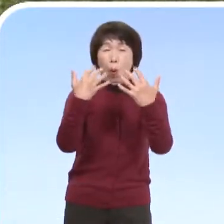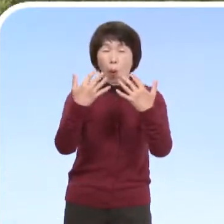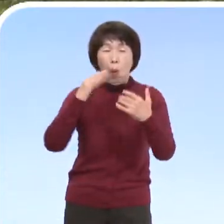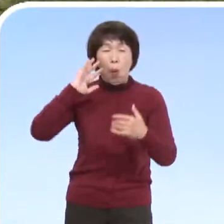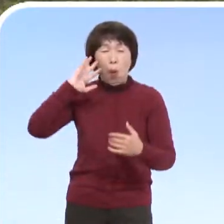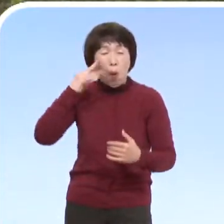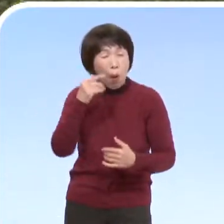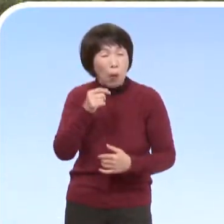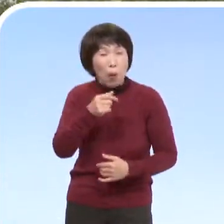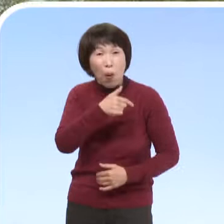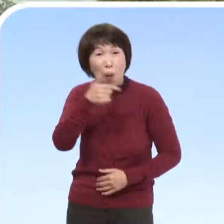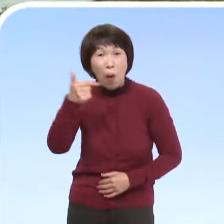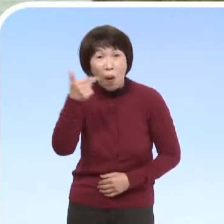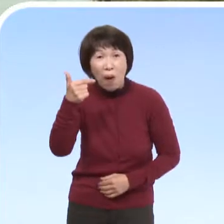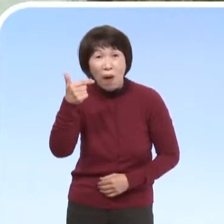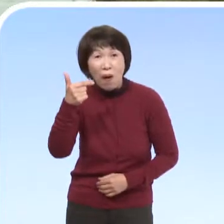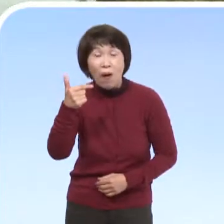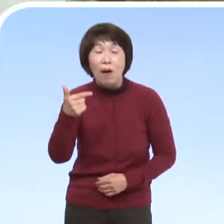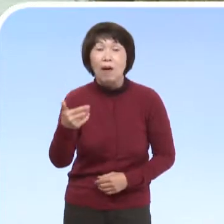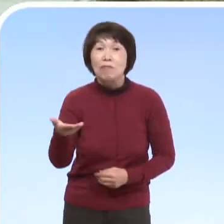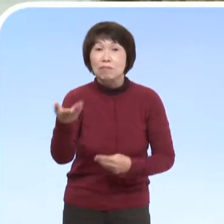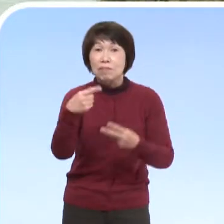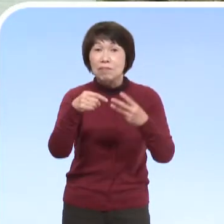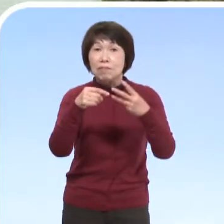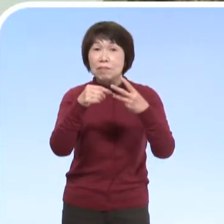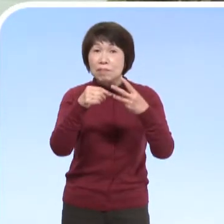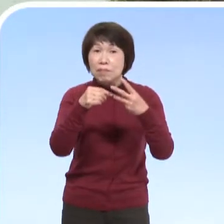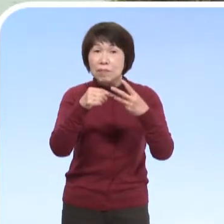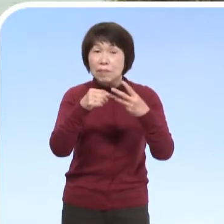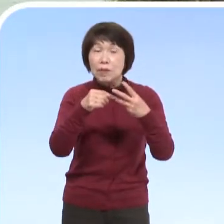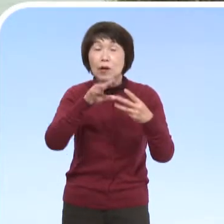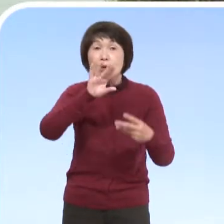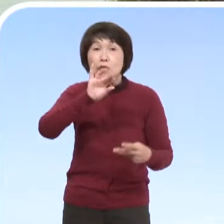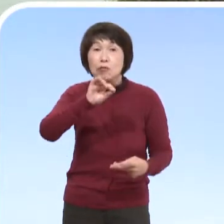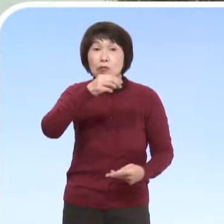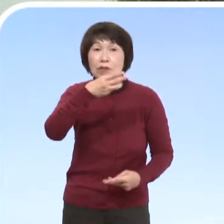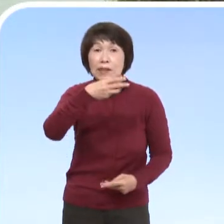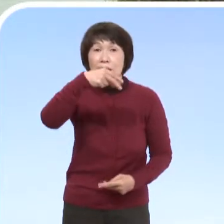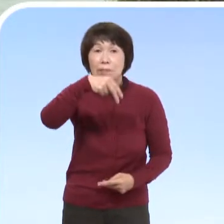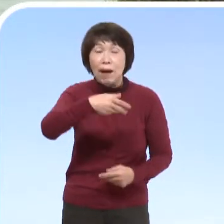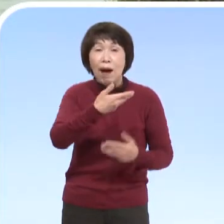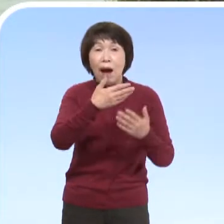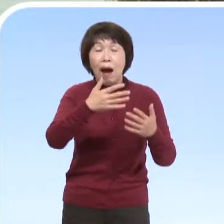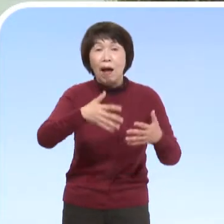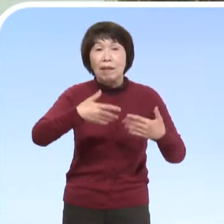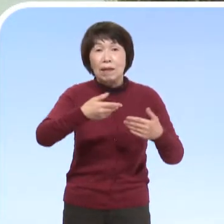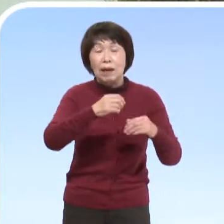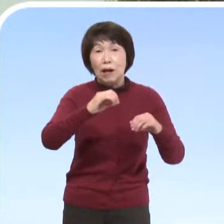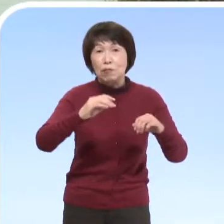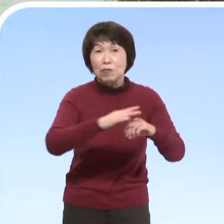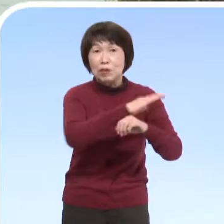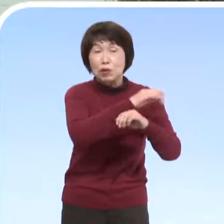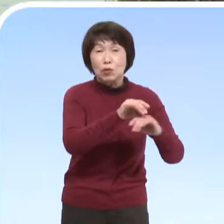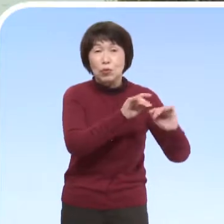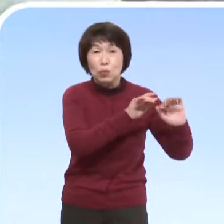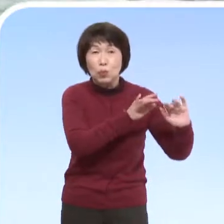きます。3つ目は対馬暖流が流れ込んでくるという、はい、こういう3つの特徴があ